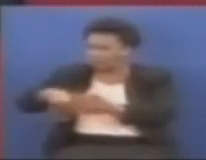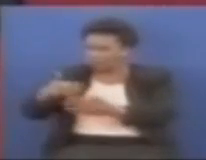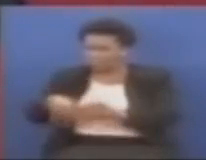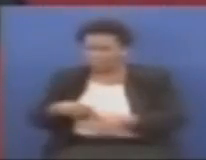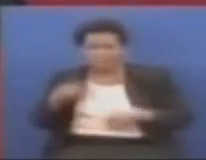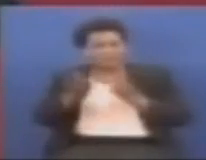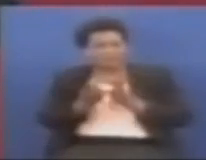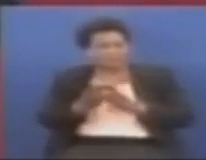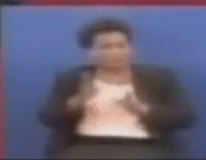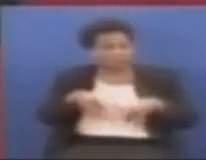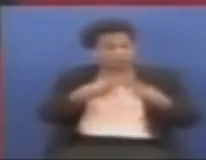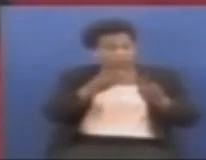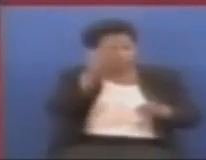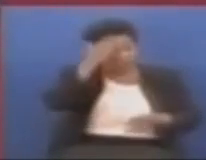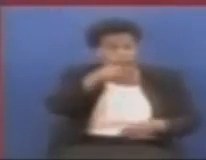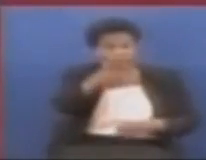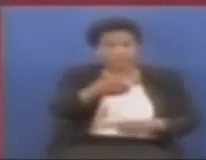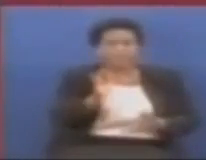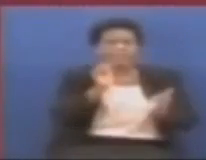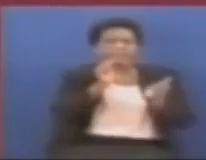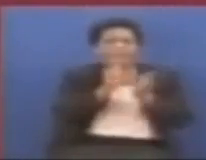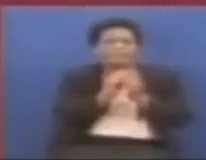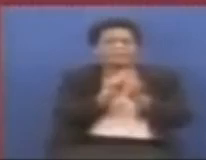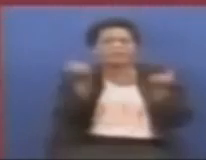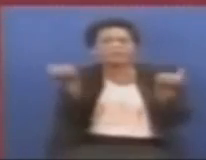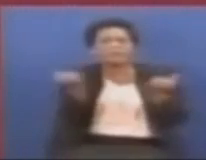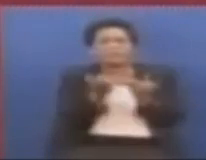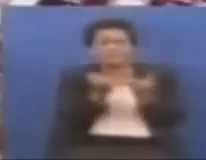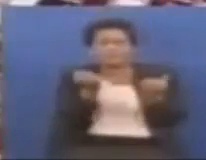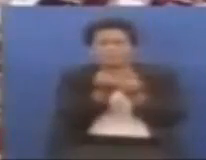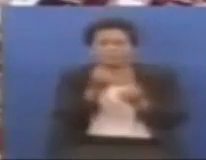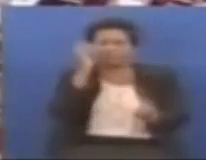huduma zinazotolewa na vijana na kutoa mikopo ya masharti nafuu.